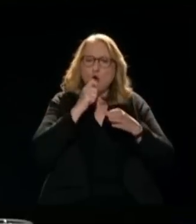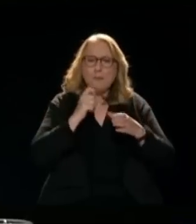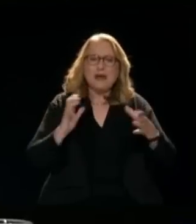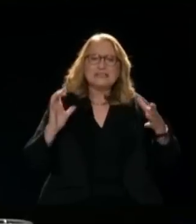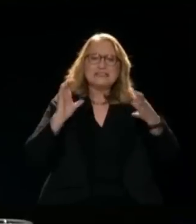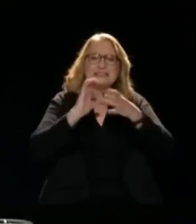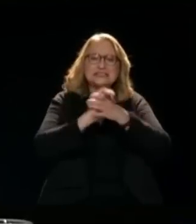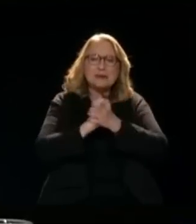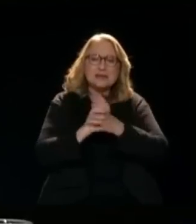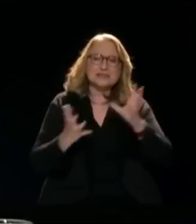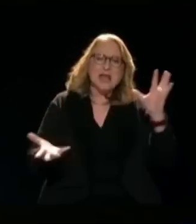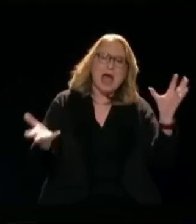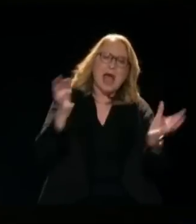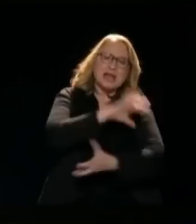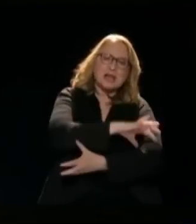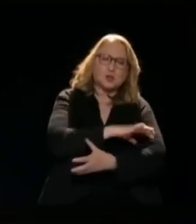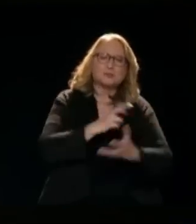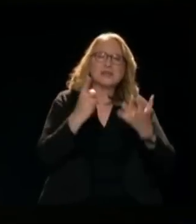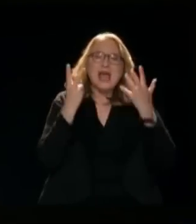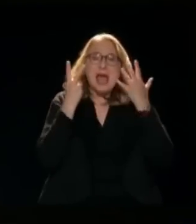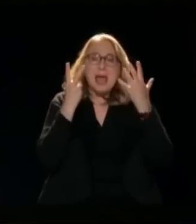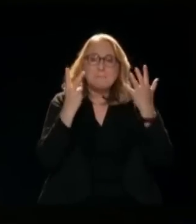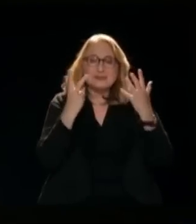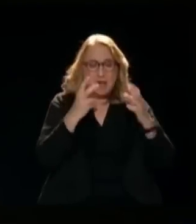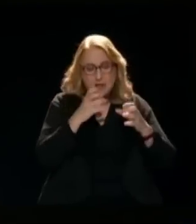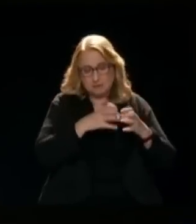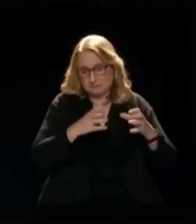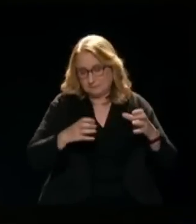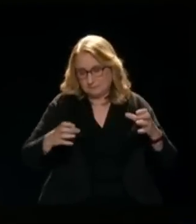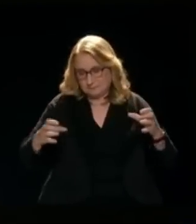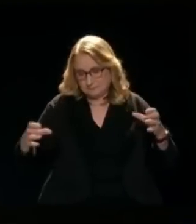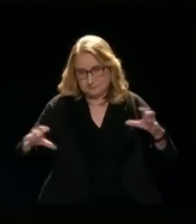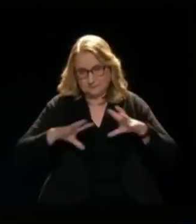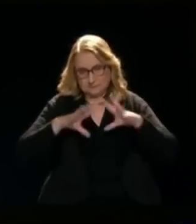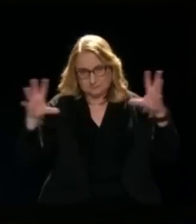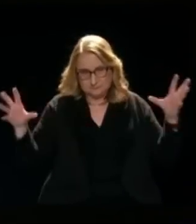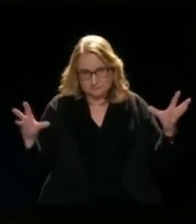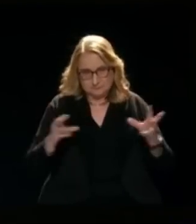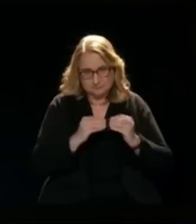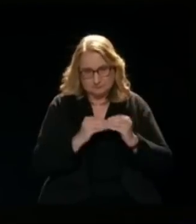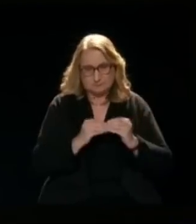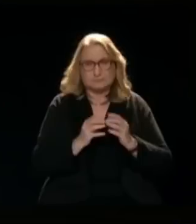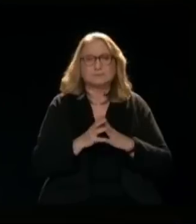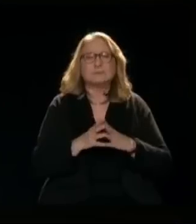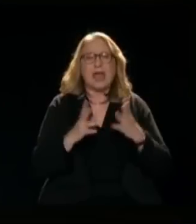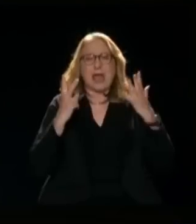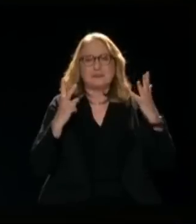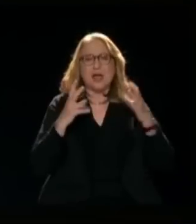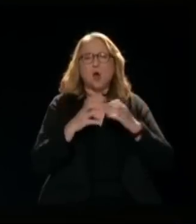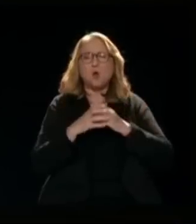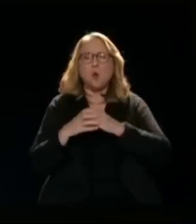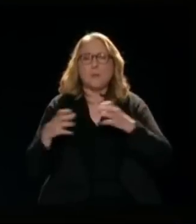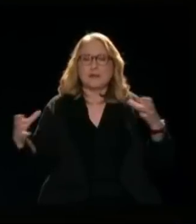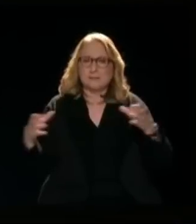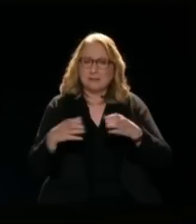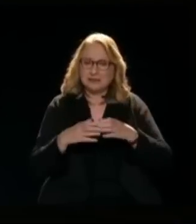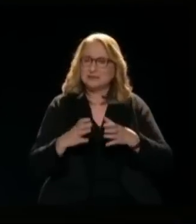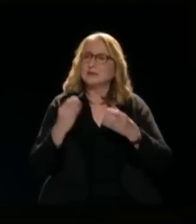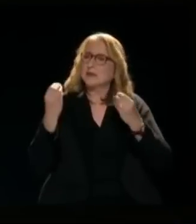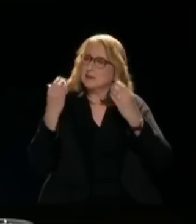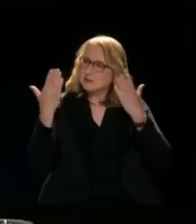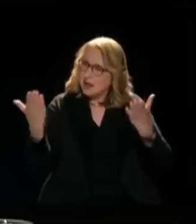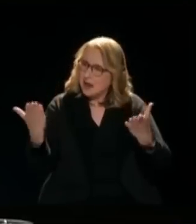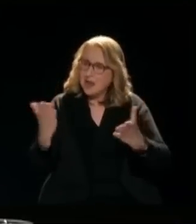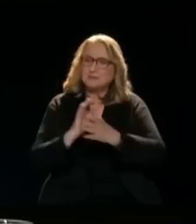δίκη, εμπρός, συμμετέχουν και στηρίζουν Ελληνορωσική Συμμαχία, κίνημα αξιοπρέπειας. Κινήματα, ναι. Να είστε καλά. Σας ευχαριστώ